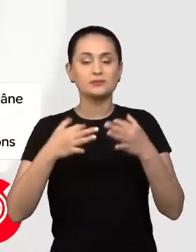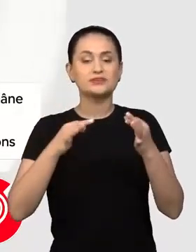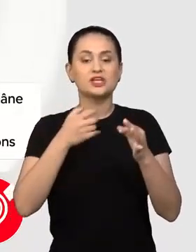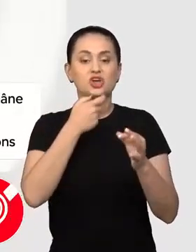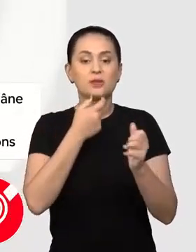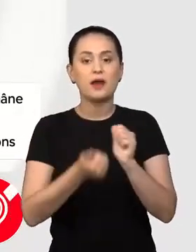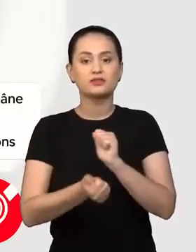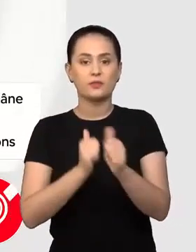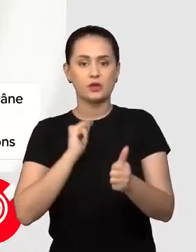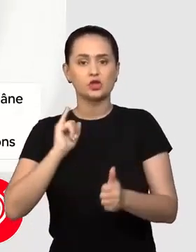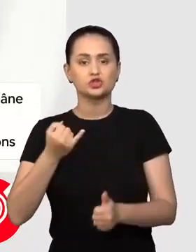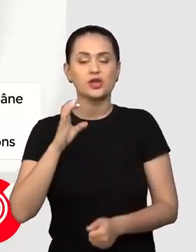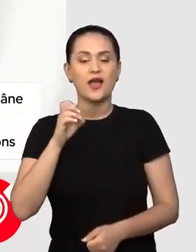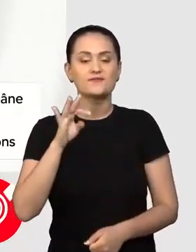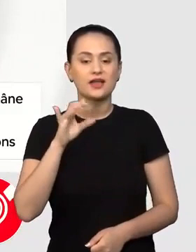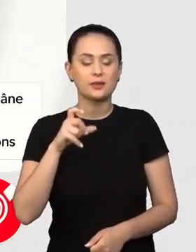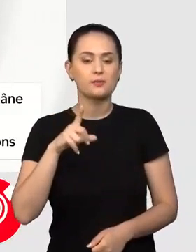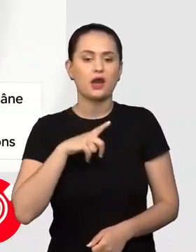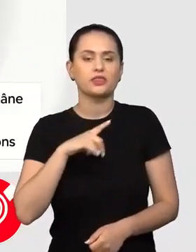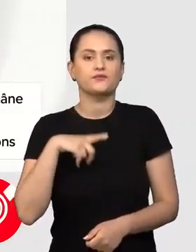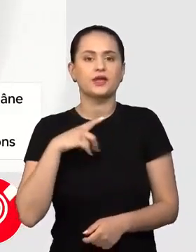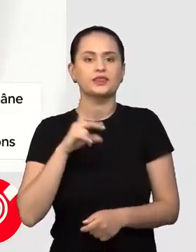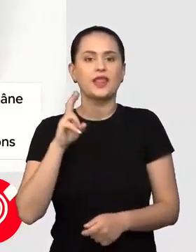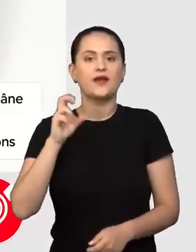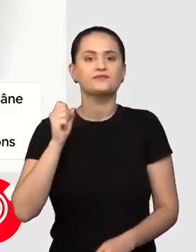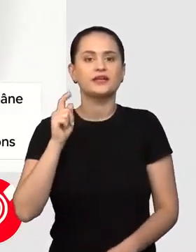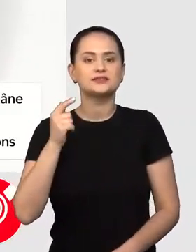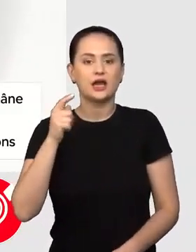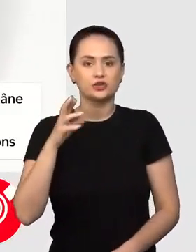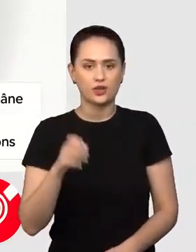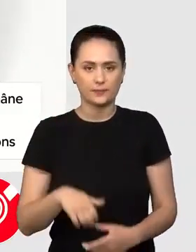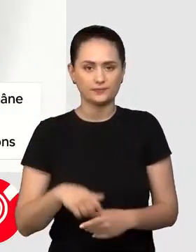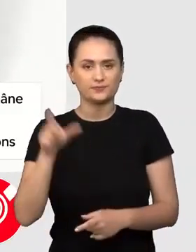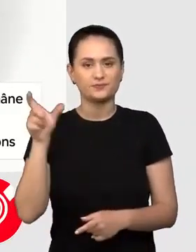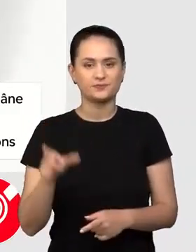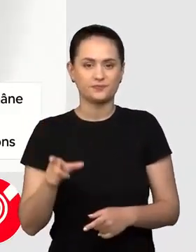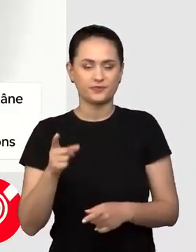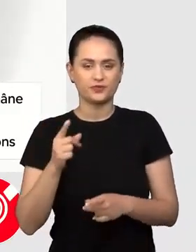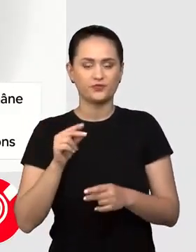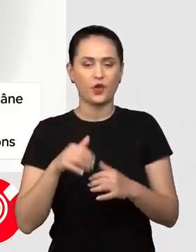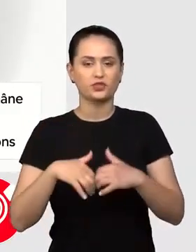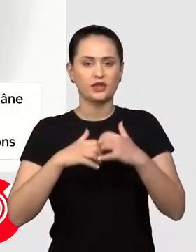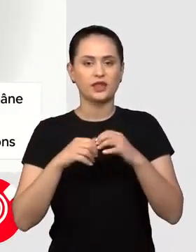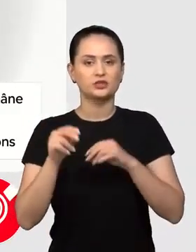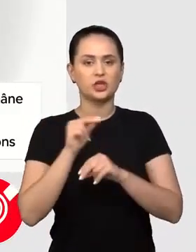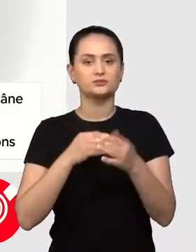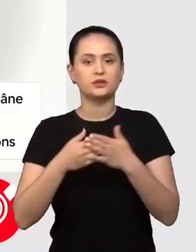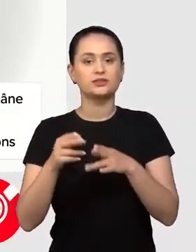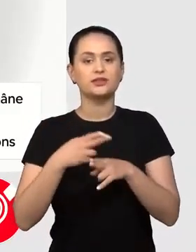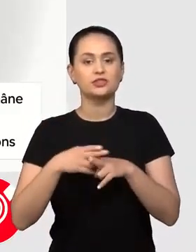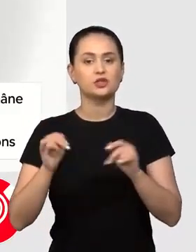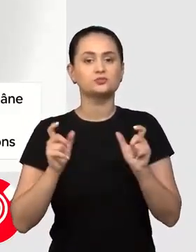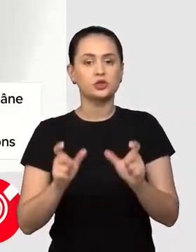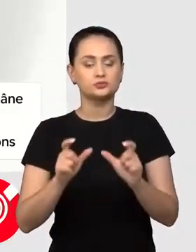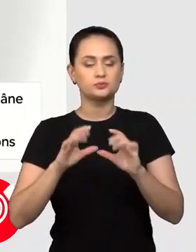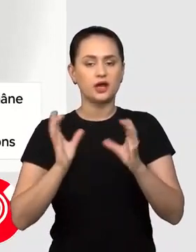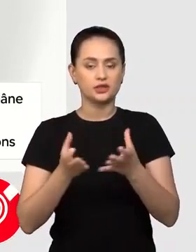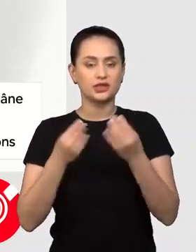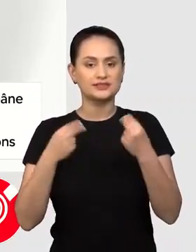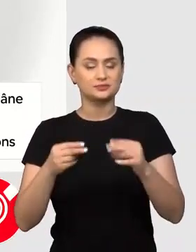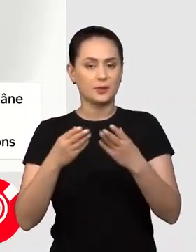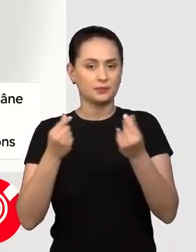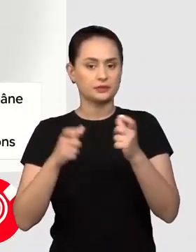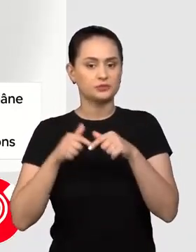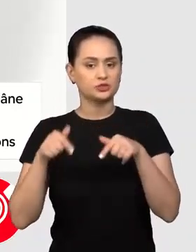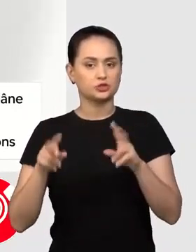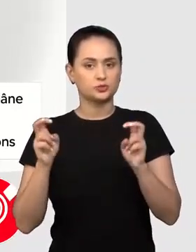ani mai devreme, iar efectele ar putea fi devastatoare. Bogdan Tucmeanu, fondatorul Asociației pentru Natură și Protejarea Mediului, îți spune mai